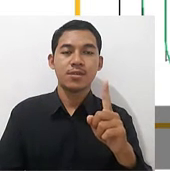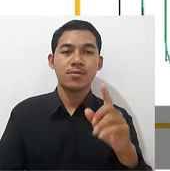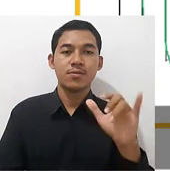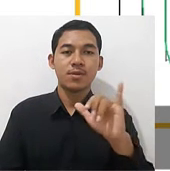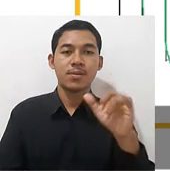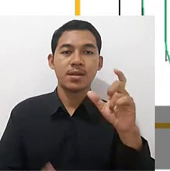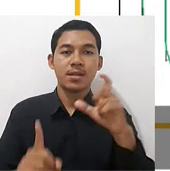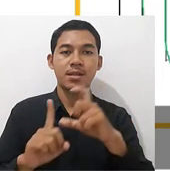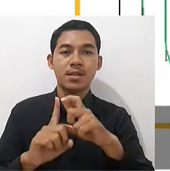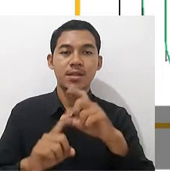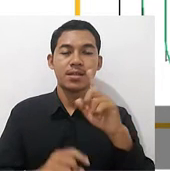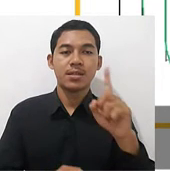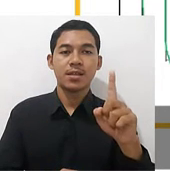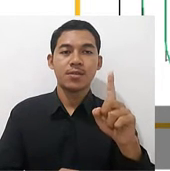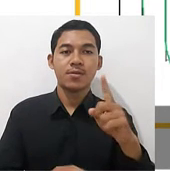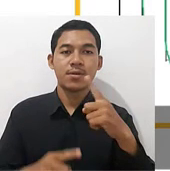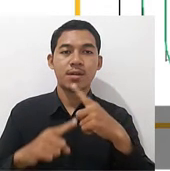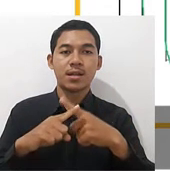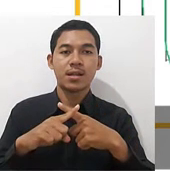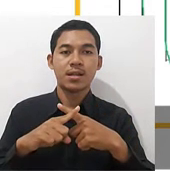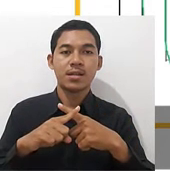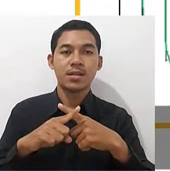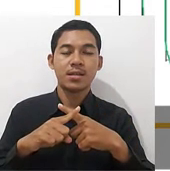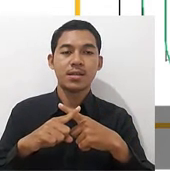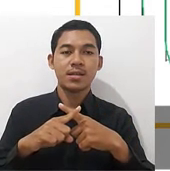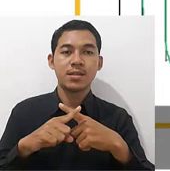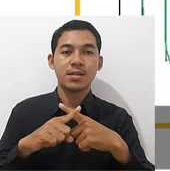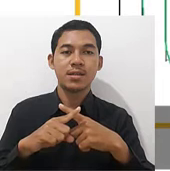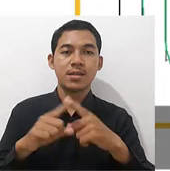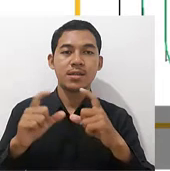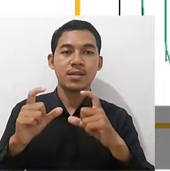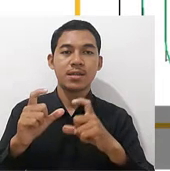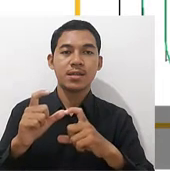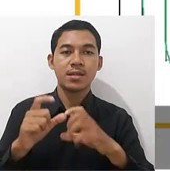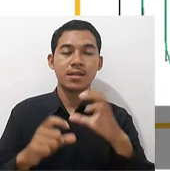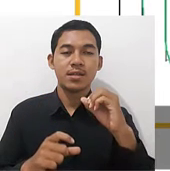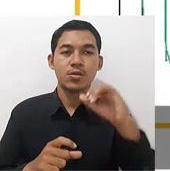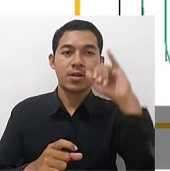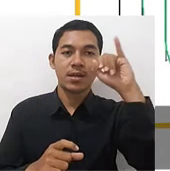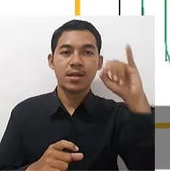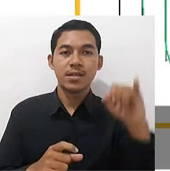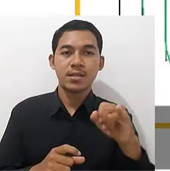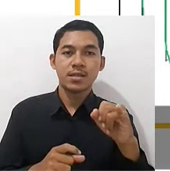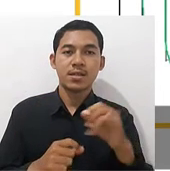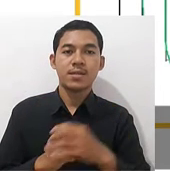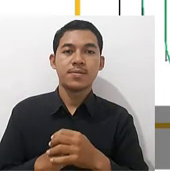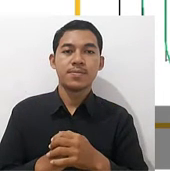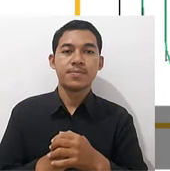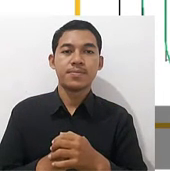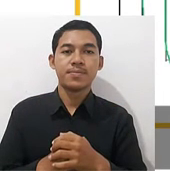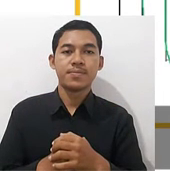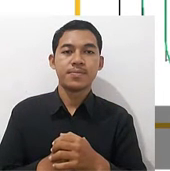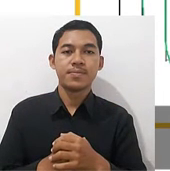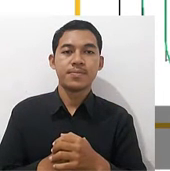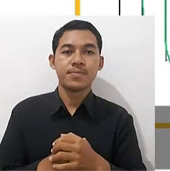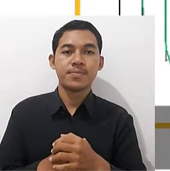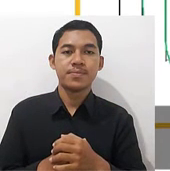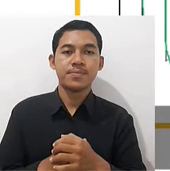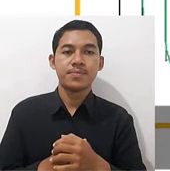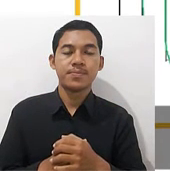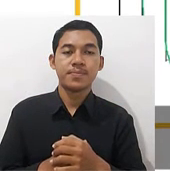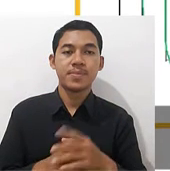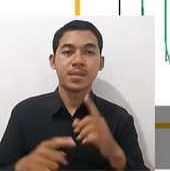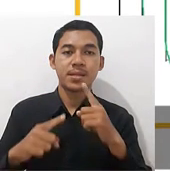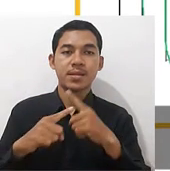dengan D1 dikalikan dengan S0 aksen, ya. S0